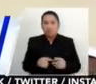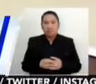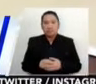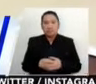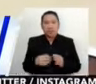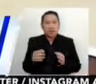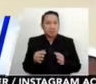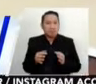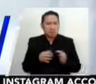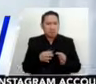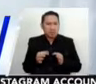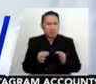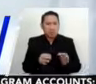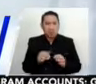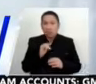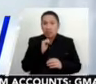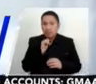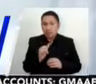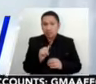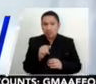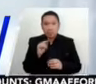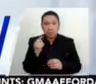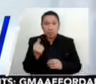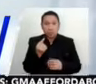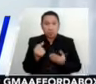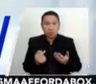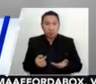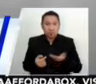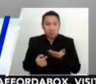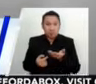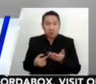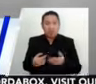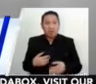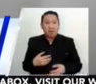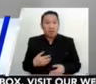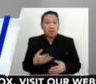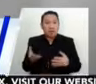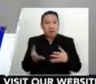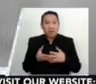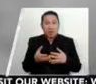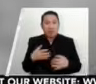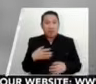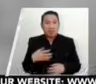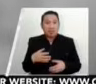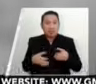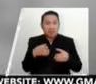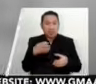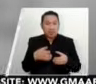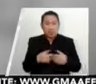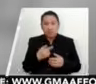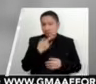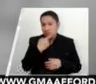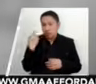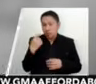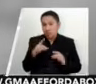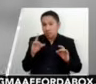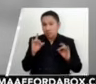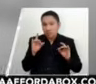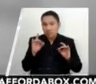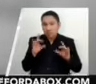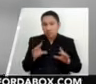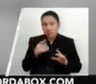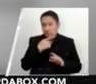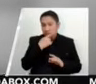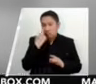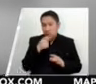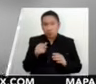sabihin na ito na talaga ang iyahaing reklamo kay Duterte. Mabigat ang kaso na paglabag sa Anti-Terrorism Act dahil sa ilalim ng